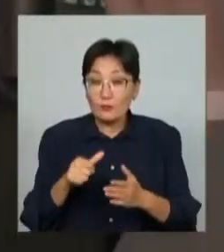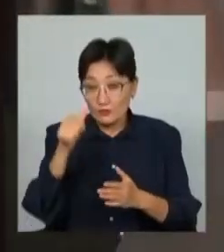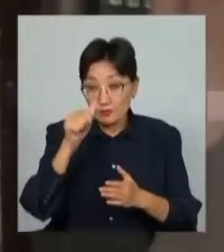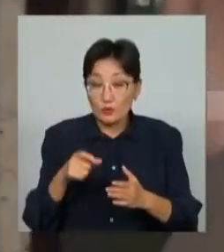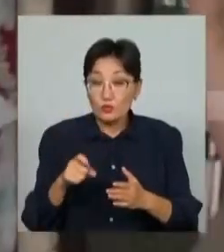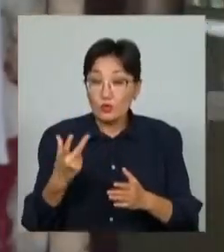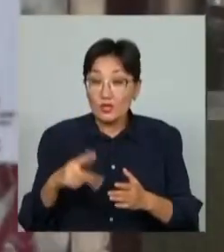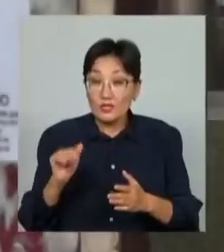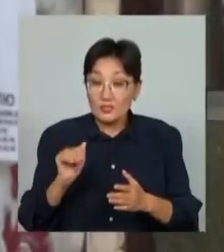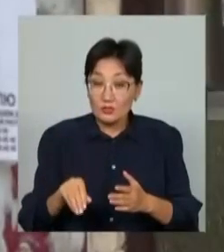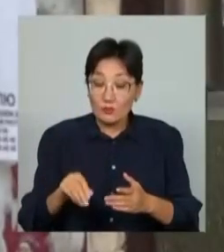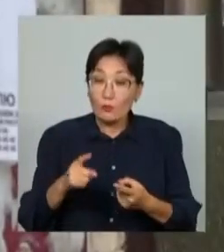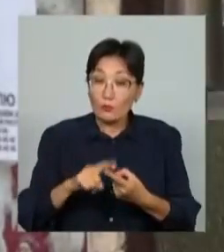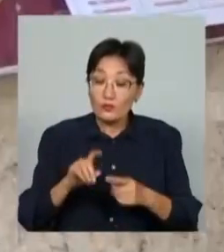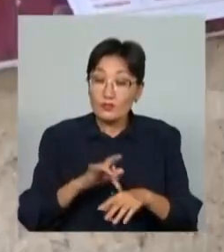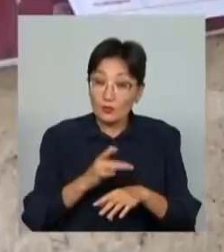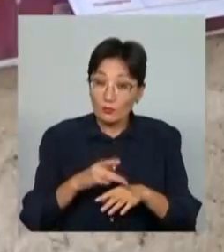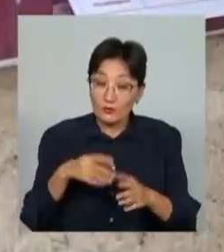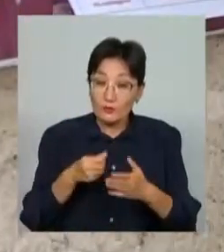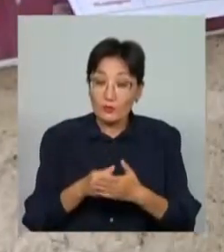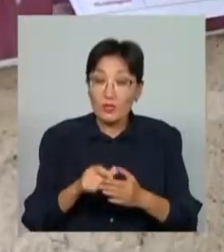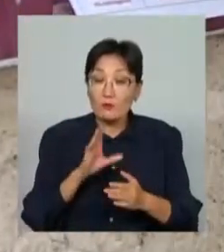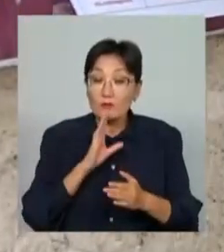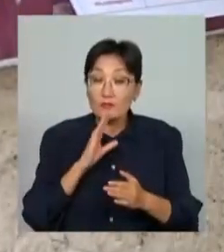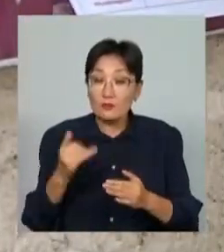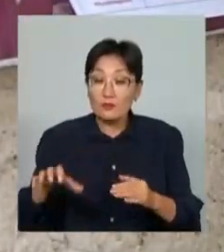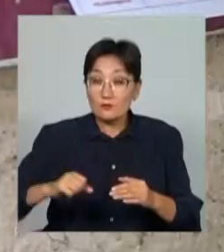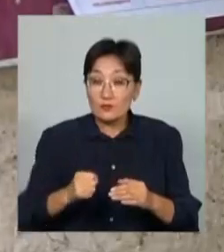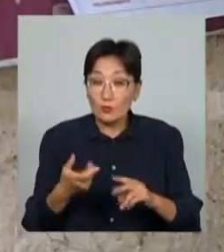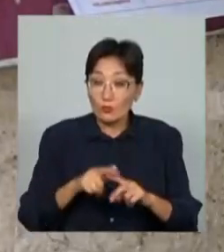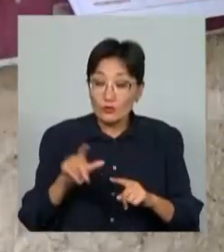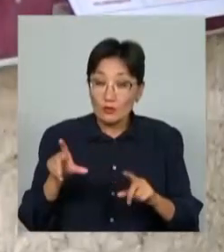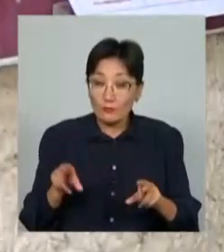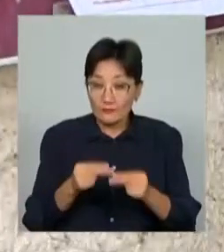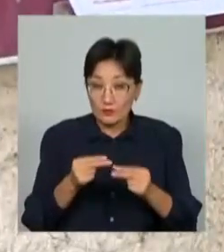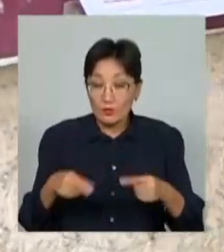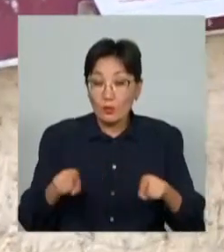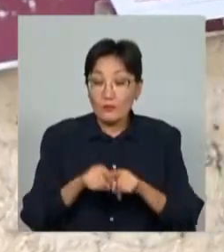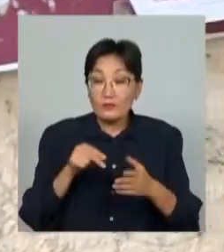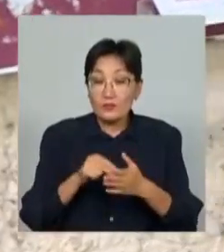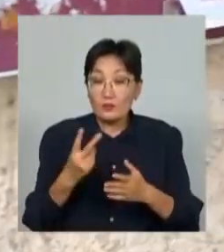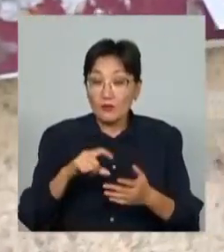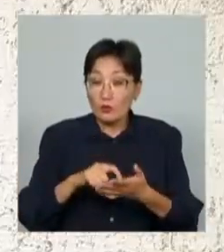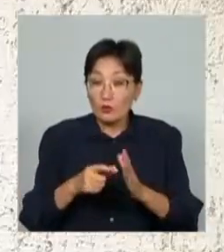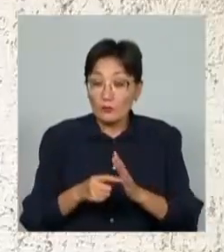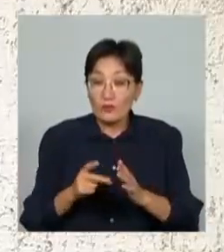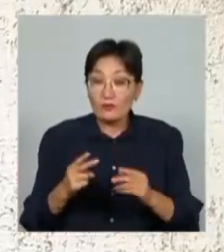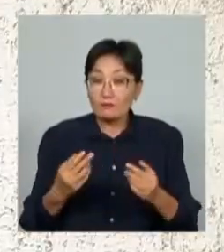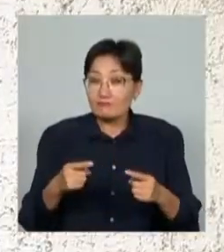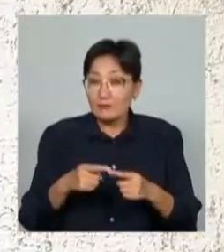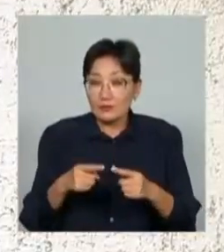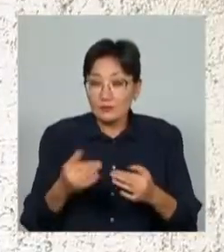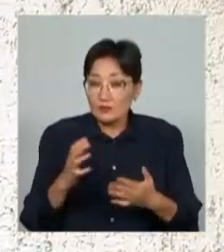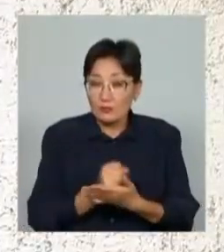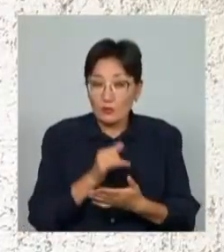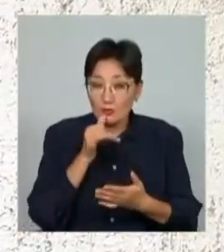в 130 тысяч тенге плюс коммуналка. При этом, по словам девушки, им с подругами очень повезло, потому что по такой цене двухкомнатную квартиру сейчас не найти.